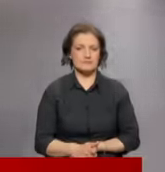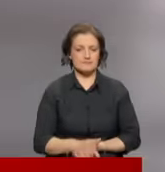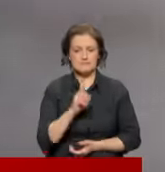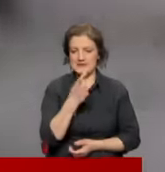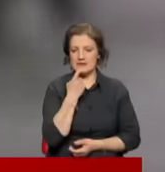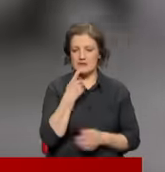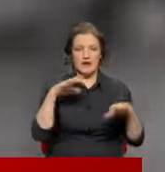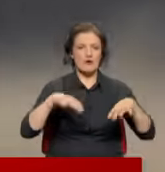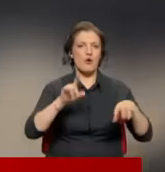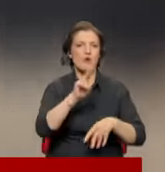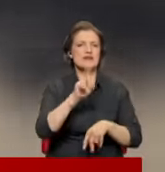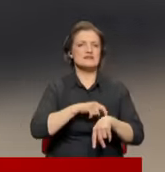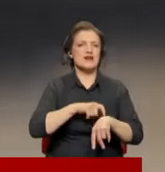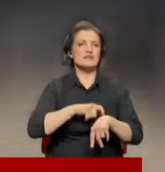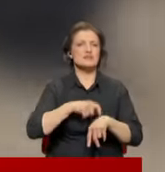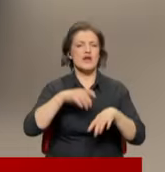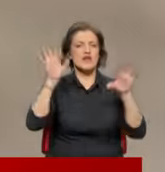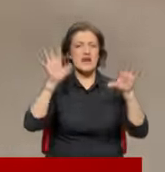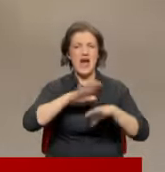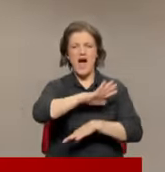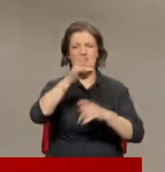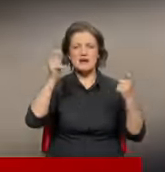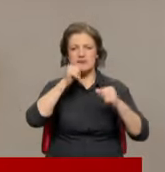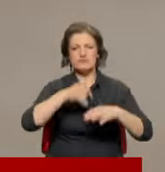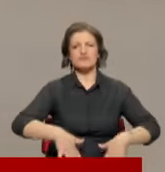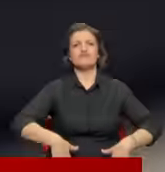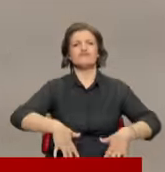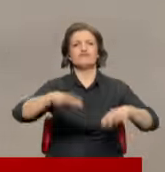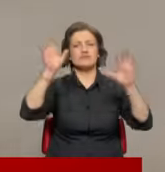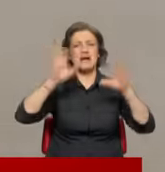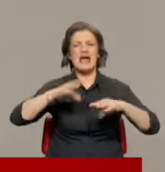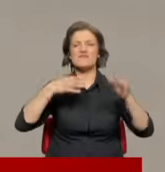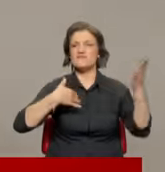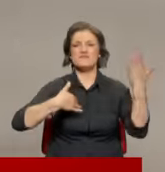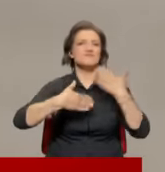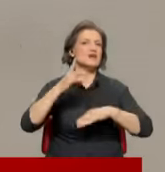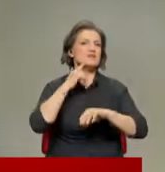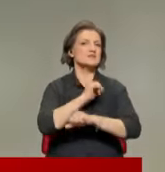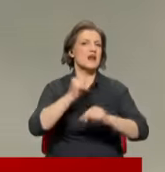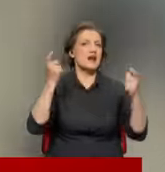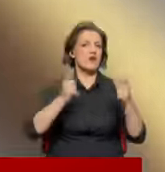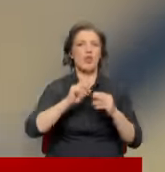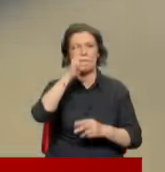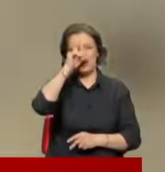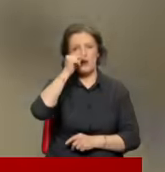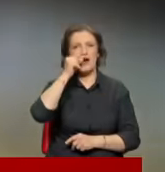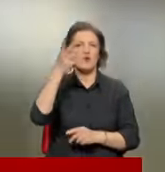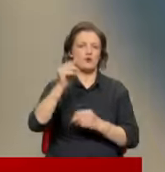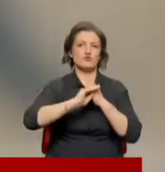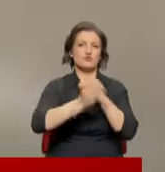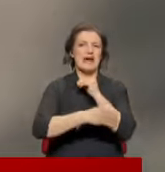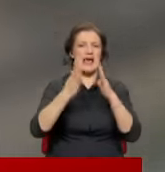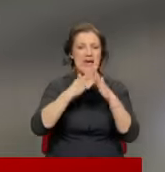Bir yıllık yağış 12 saatte yağınca her yer su altında kaldı. Yağışlardan en fazla etkilenen yer Dubai oldu. Evleri,